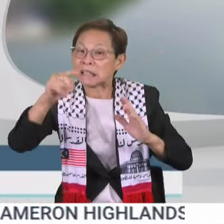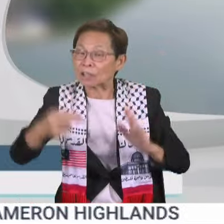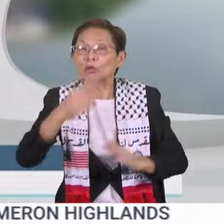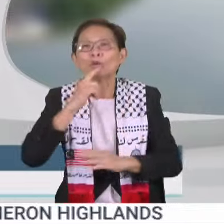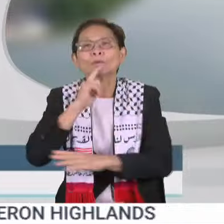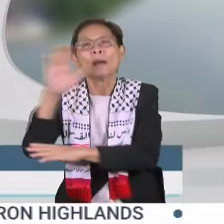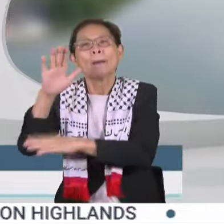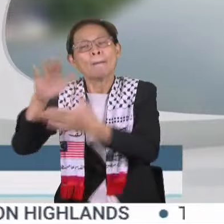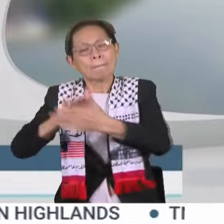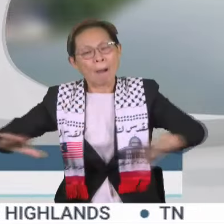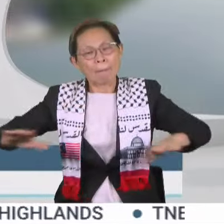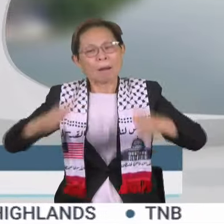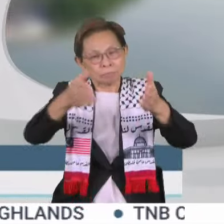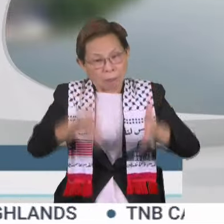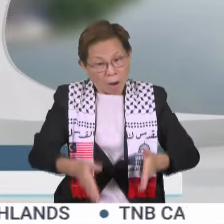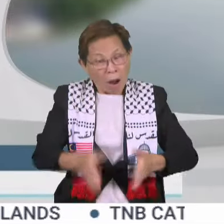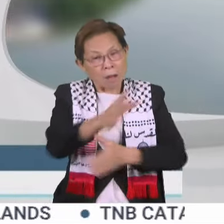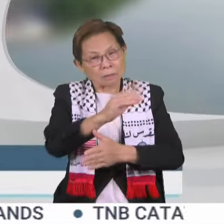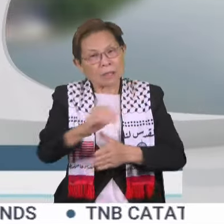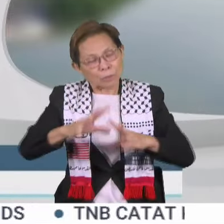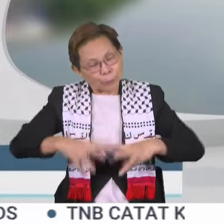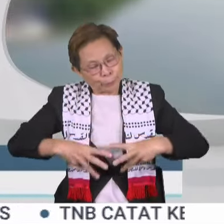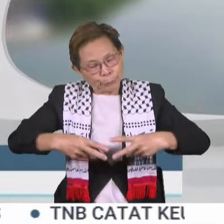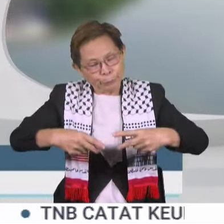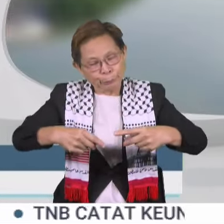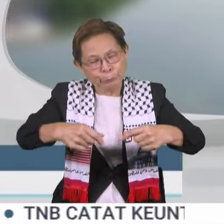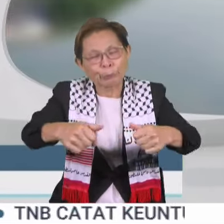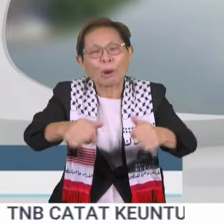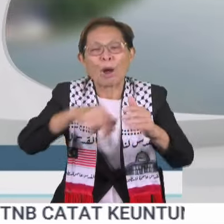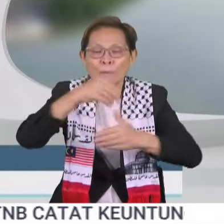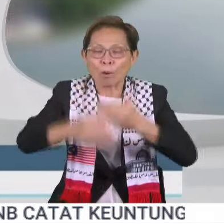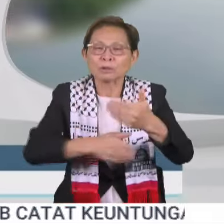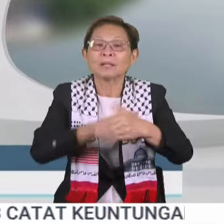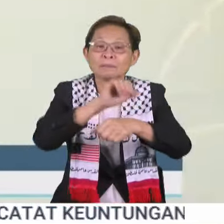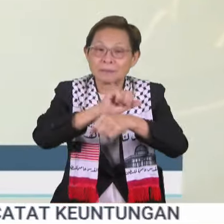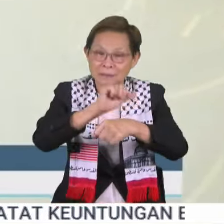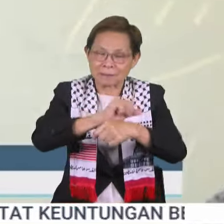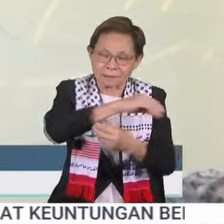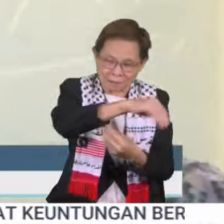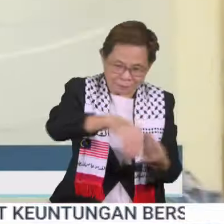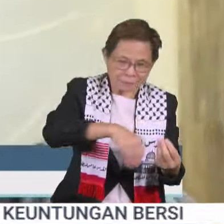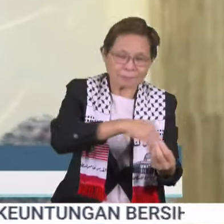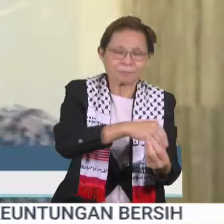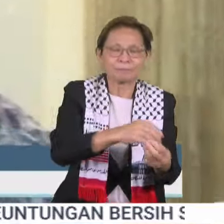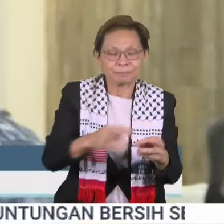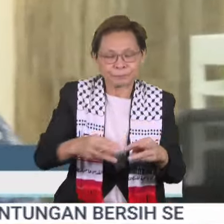menjamin keselamatan jemaah serta melancarkan lagi proses mengerjakan haji.